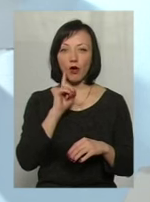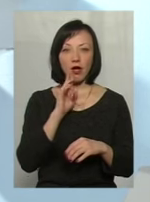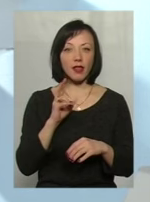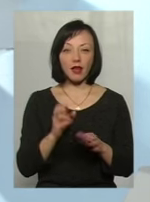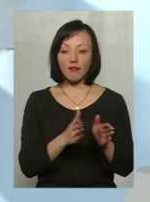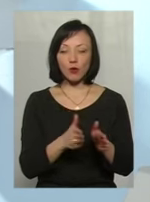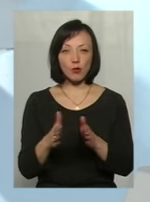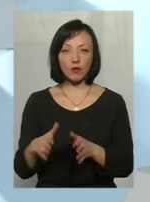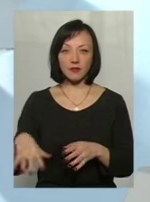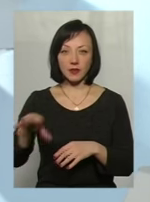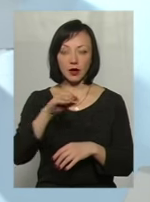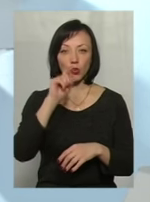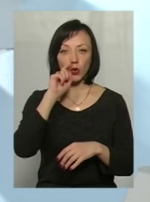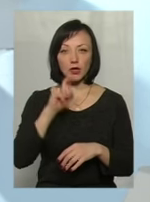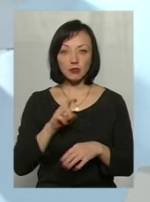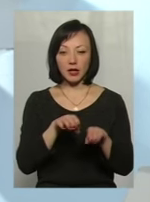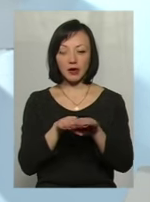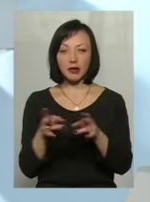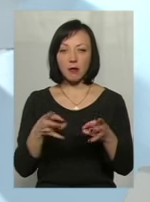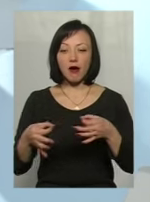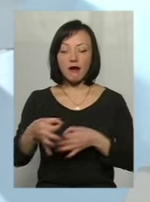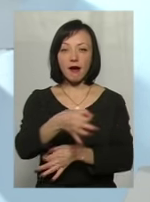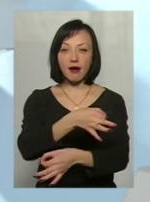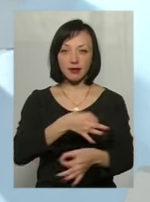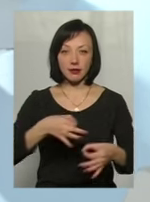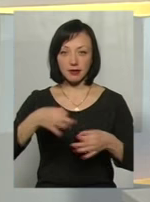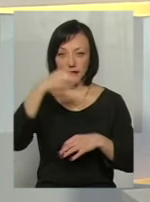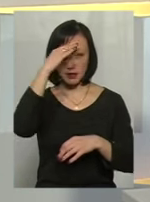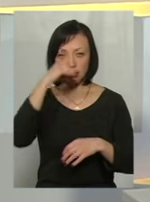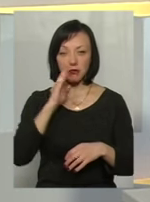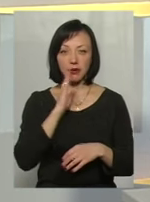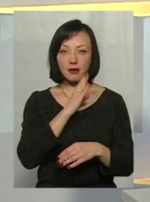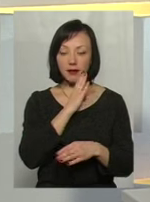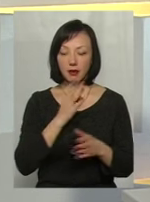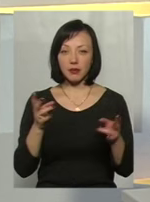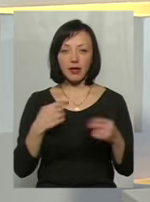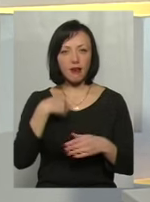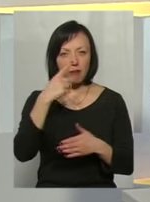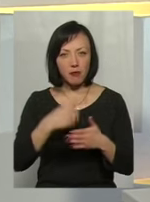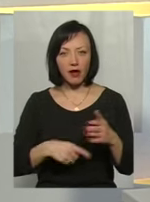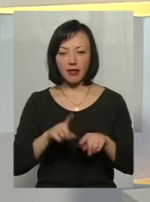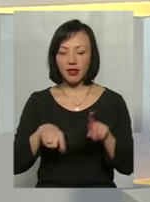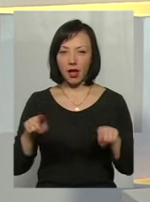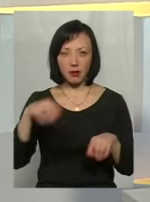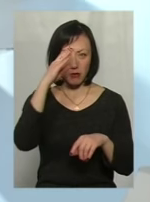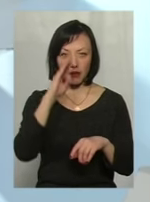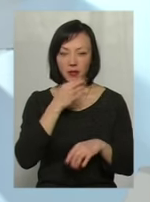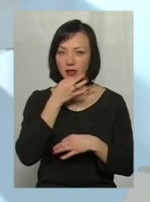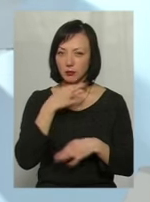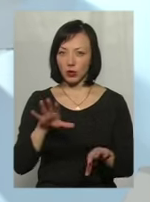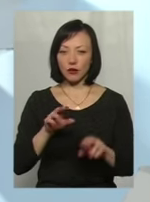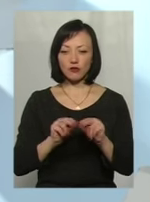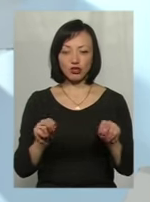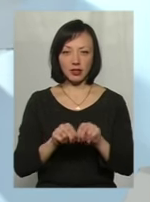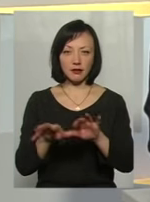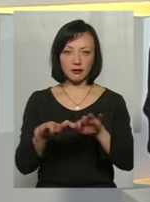на загальноукраїнському рівні, треба радитись з громадою, треба радитись з батьками. Тому що я впевнений, що деяким батькам не сподобається те, що вчитель